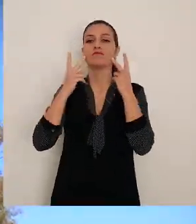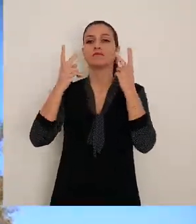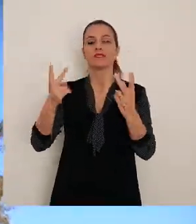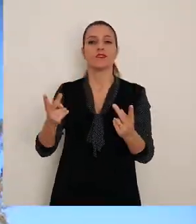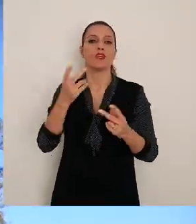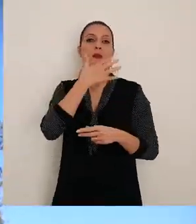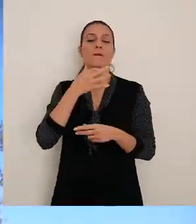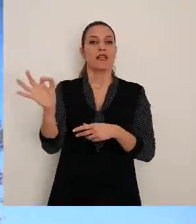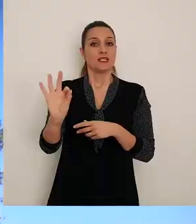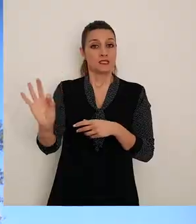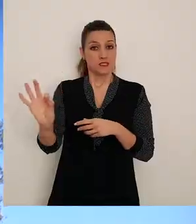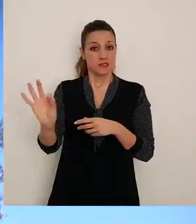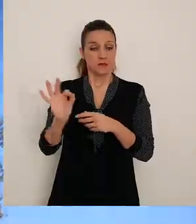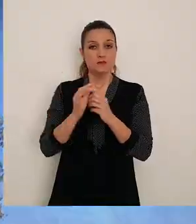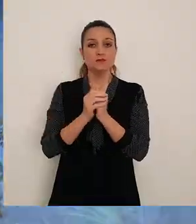bellezza.